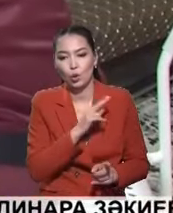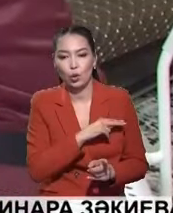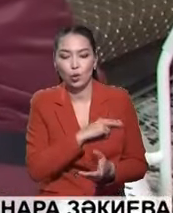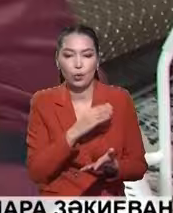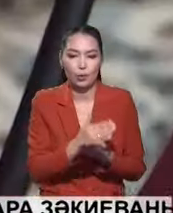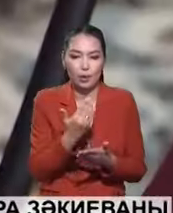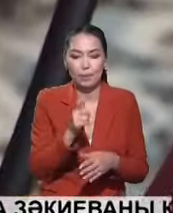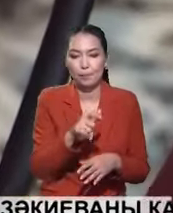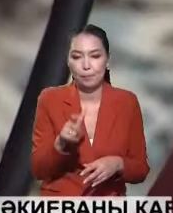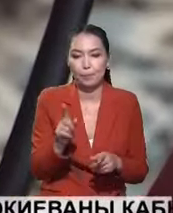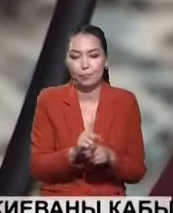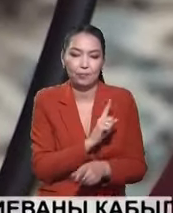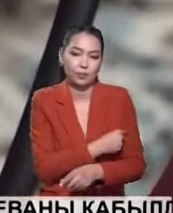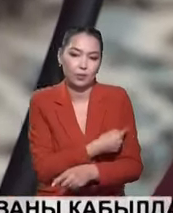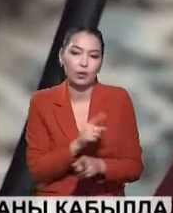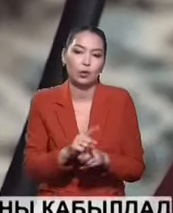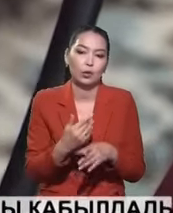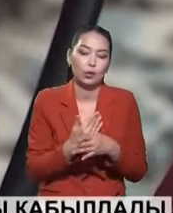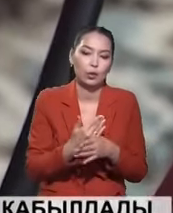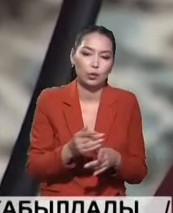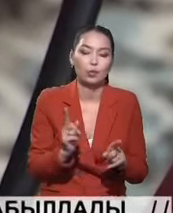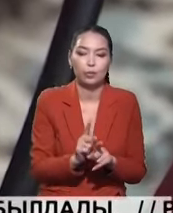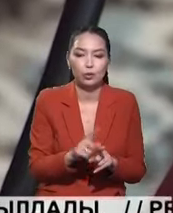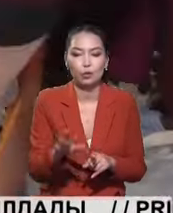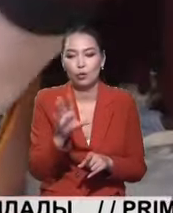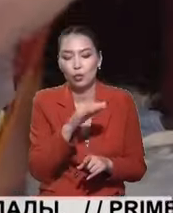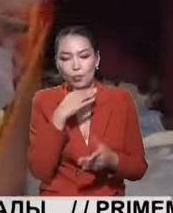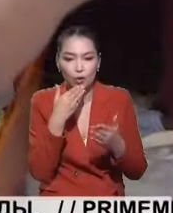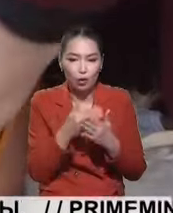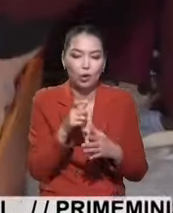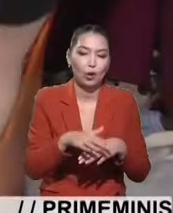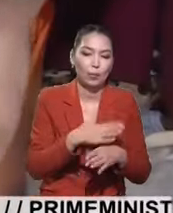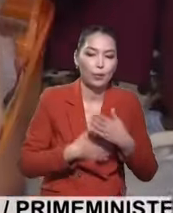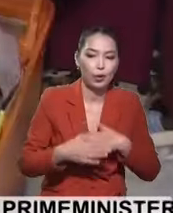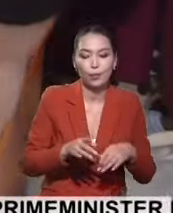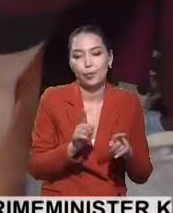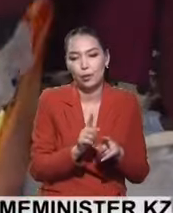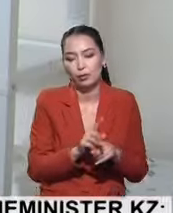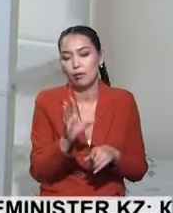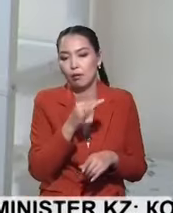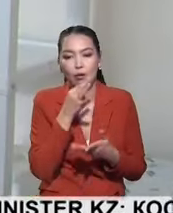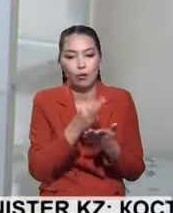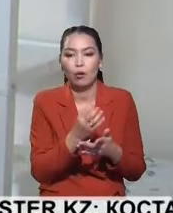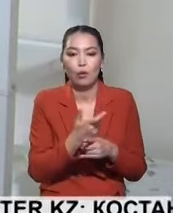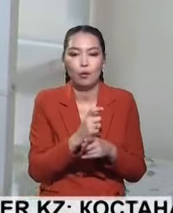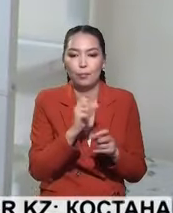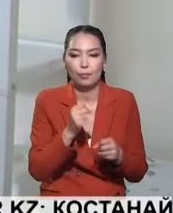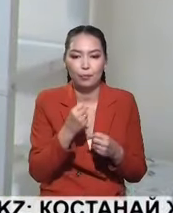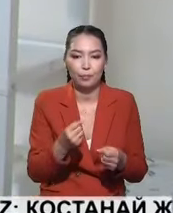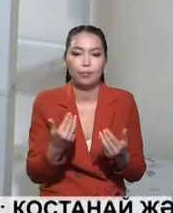бастаған науқастың алғашқы медициналық көмекпен есін жиған сәттегі жақындарының қуанышын айтып жеткізу мүмкін емес дейді. Ауырған